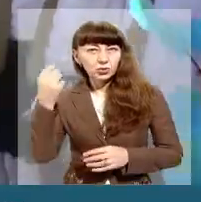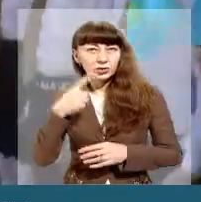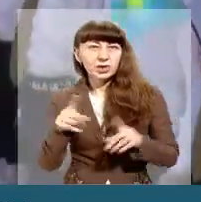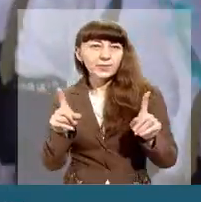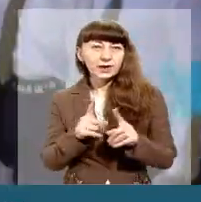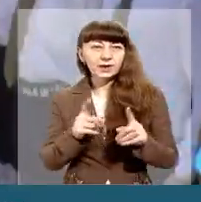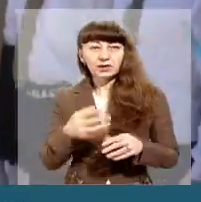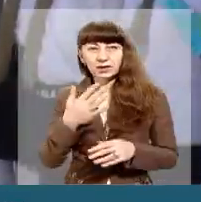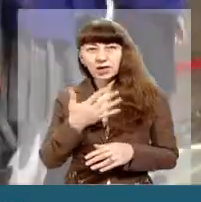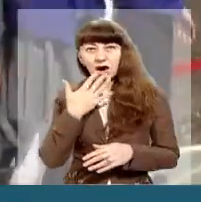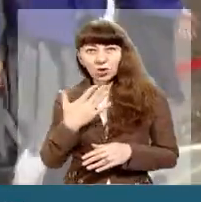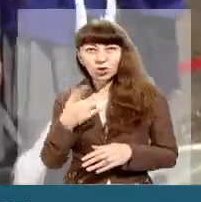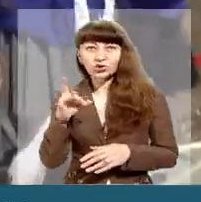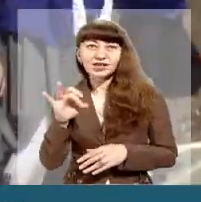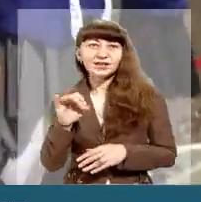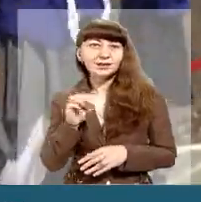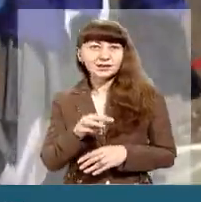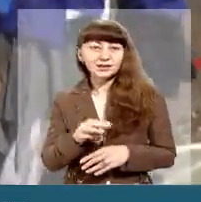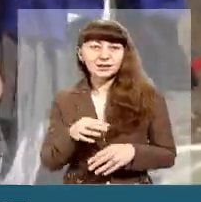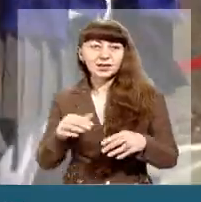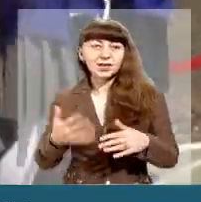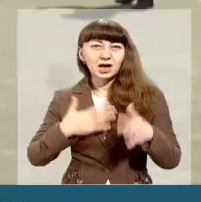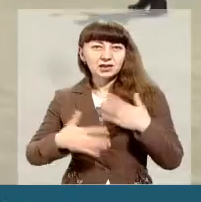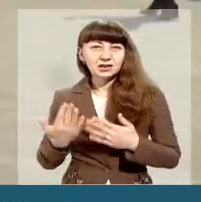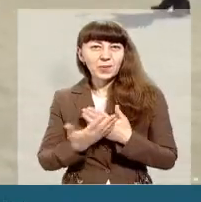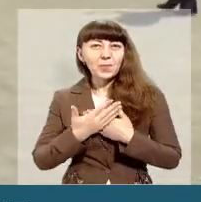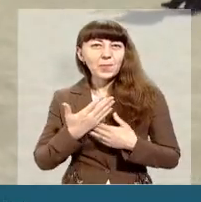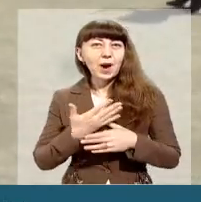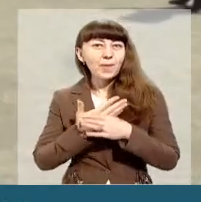композицию, ставшую народным хитом, и с удовольствием подпевали музыканту.